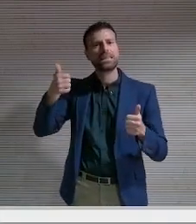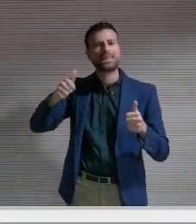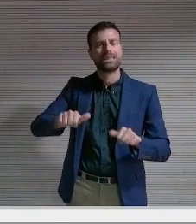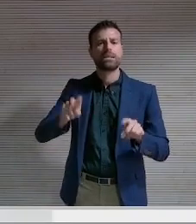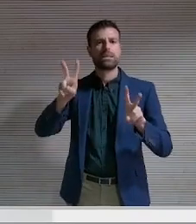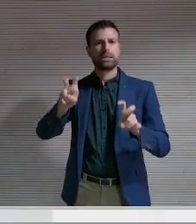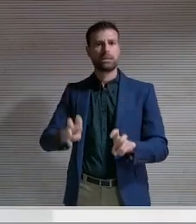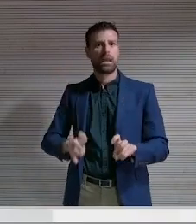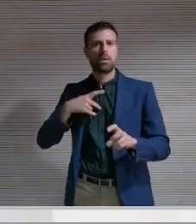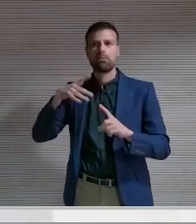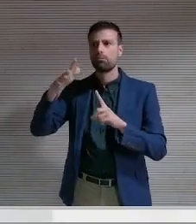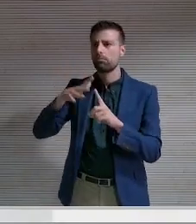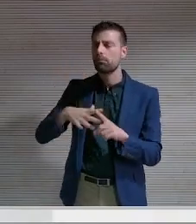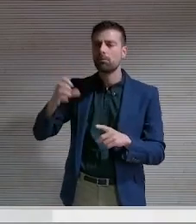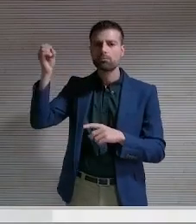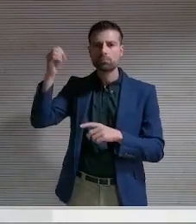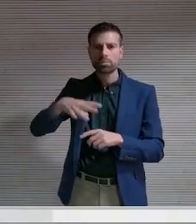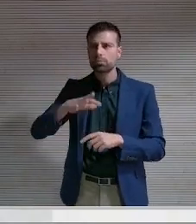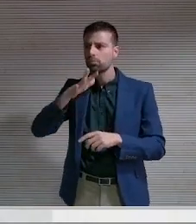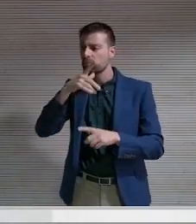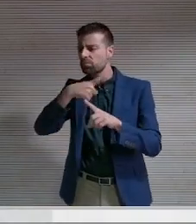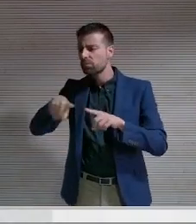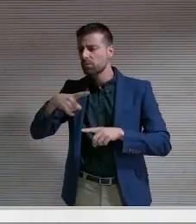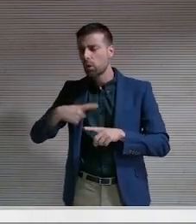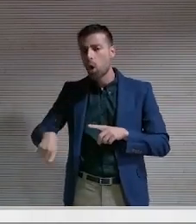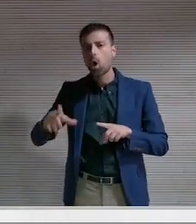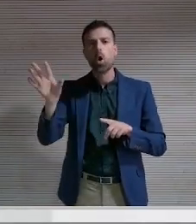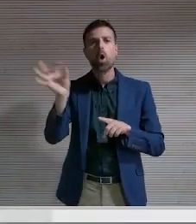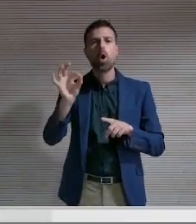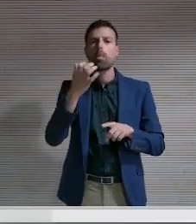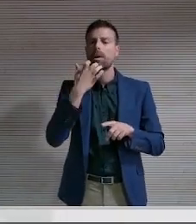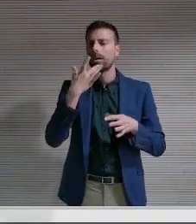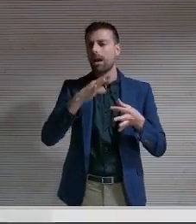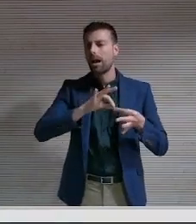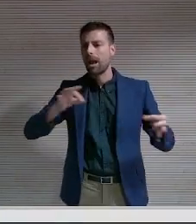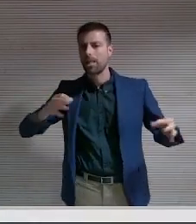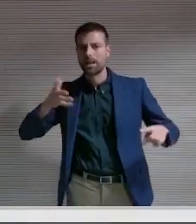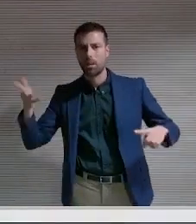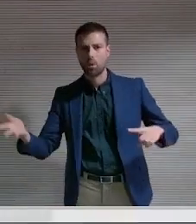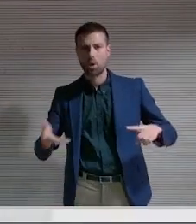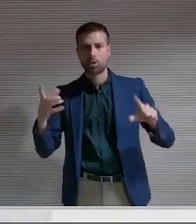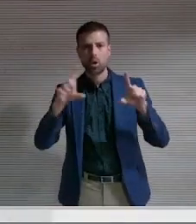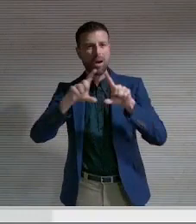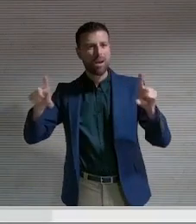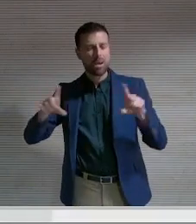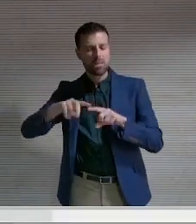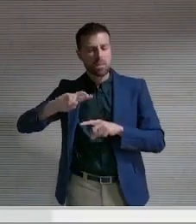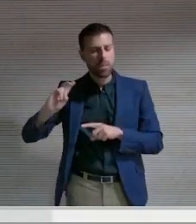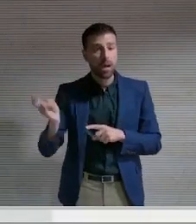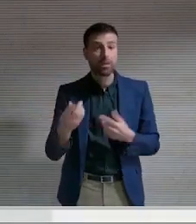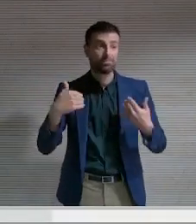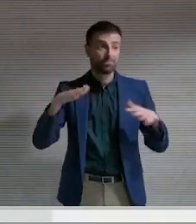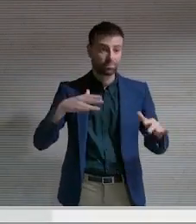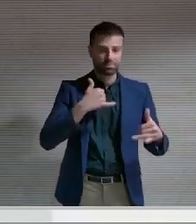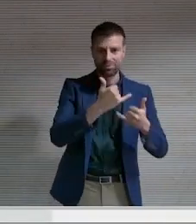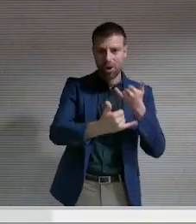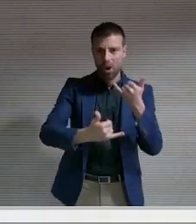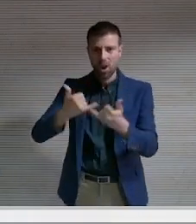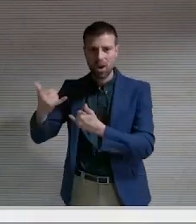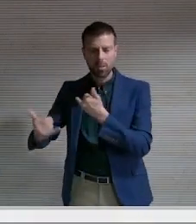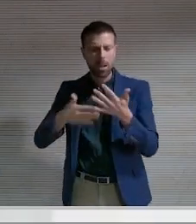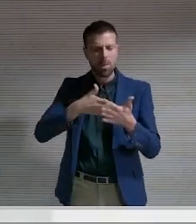de subministraments i la crisi en totes les cadenes de producció, malgrat totes aquestes